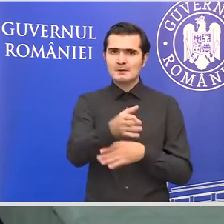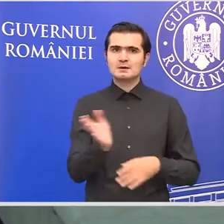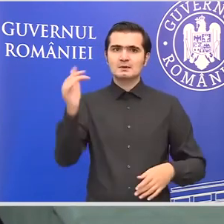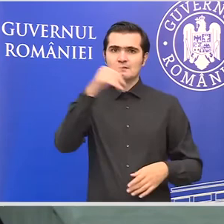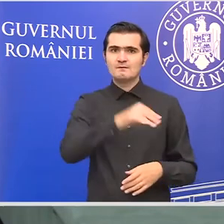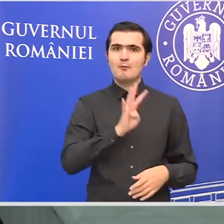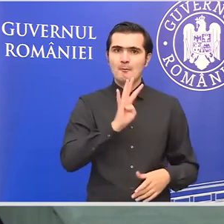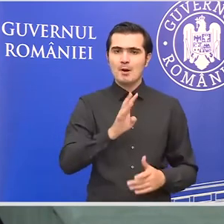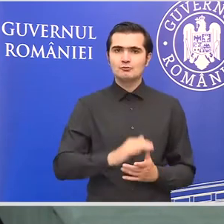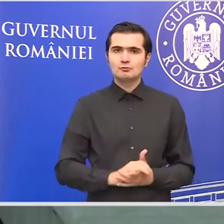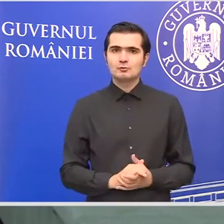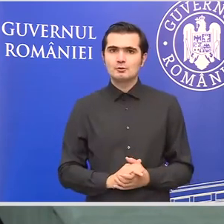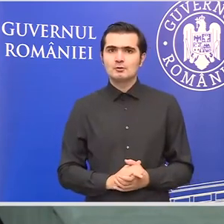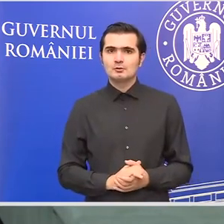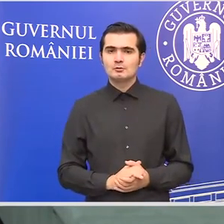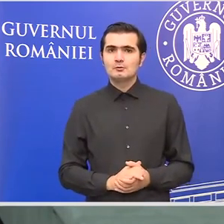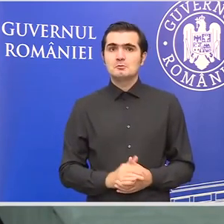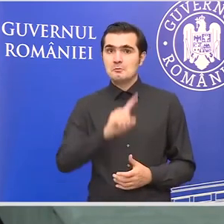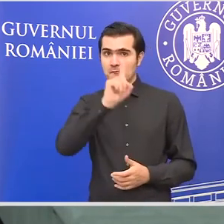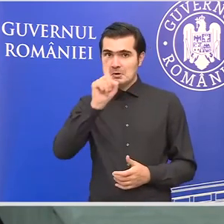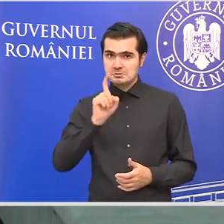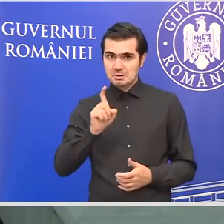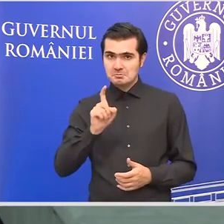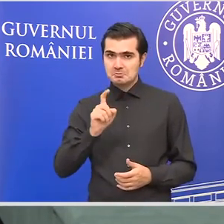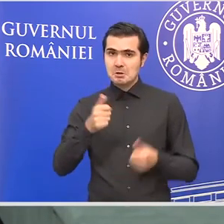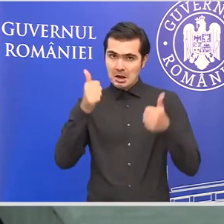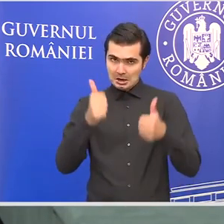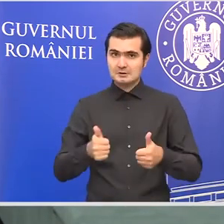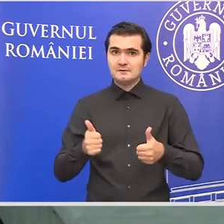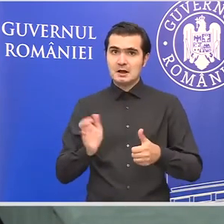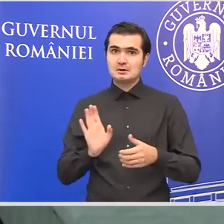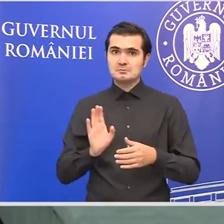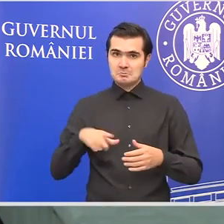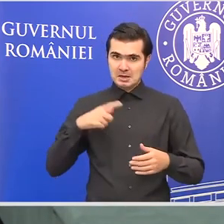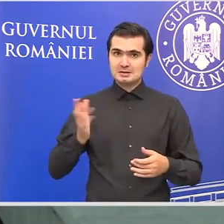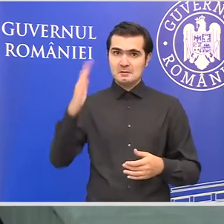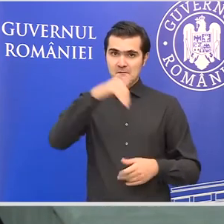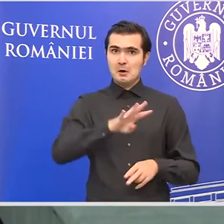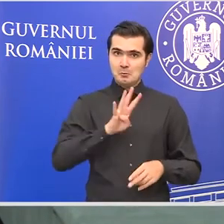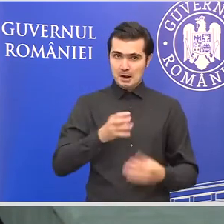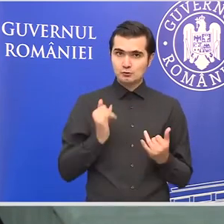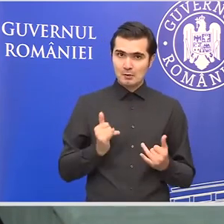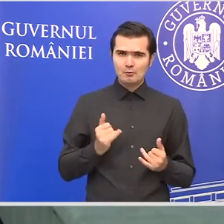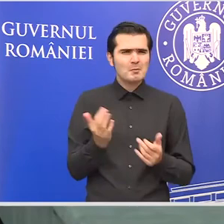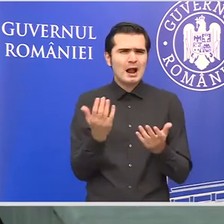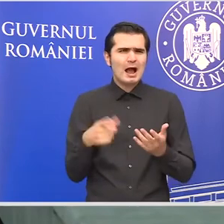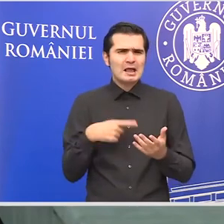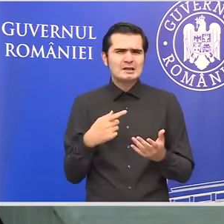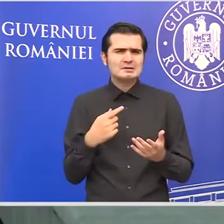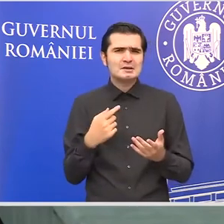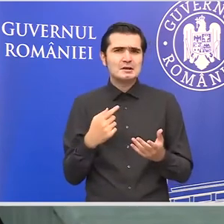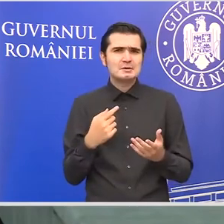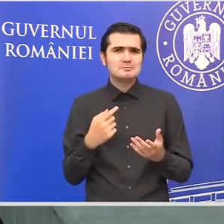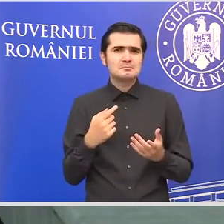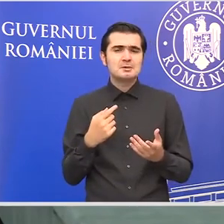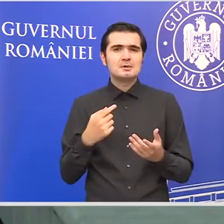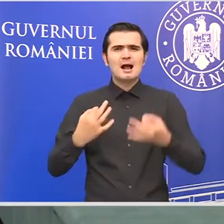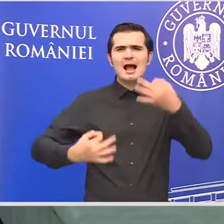val. Am ajuns acolo și care ar fi scenariile pe care le aveți acum în